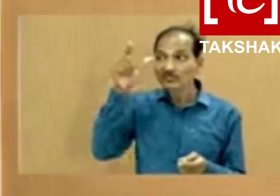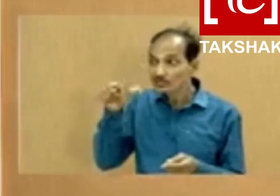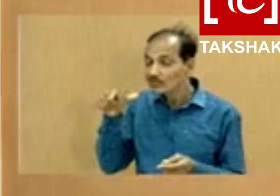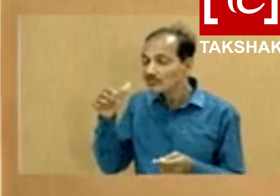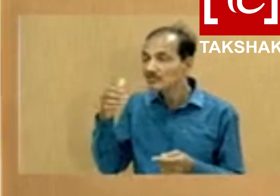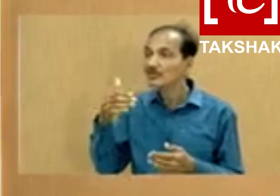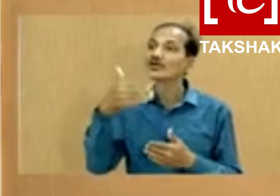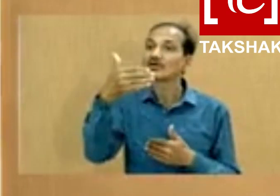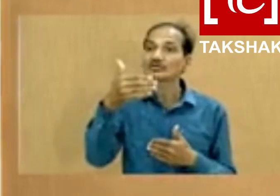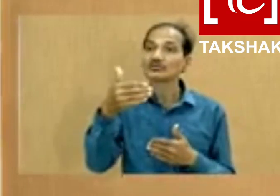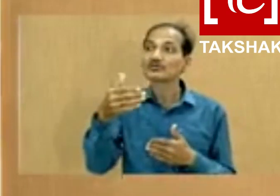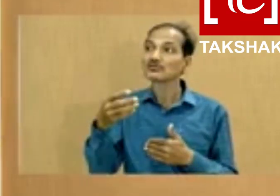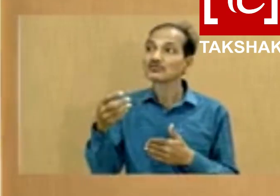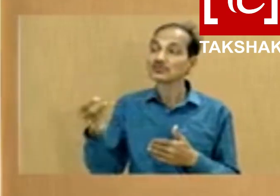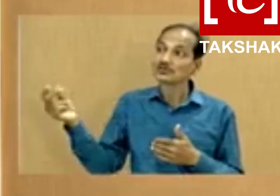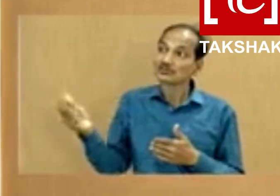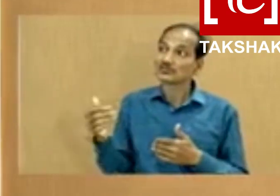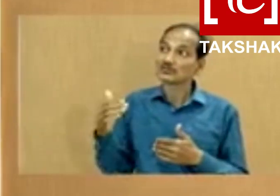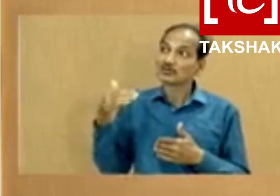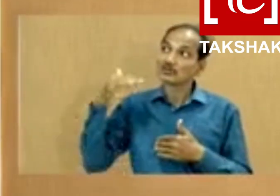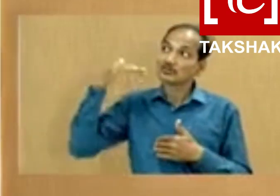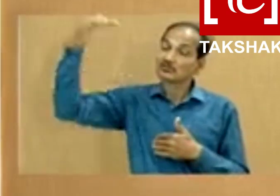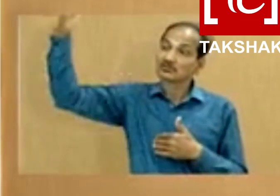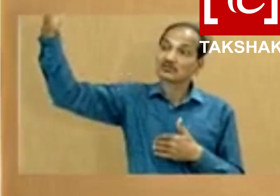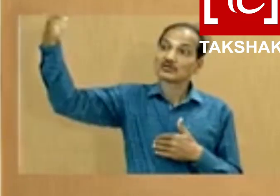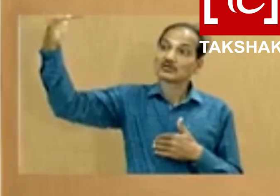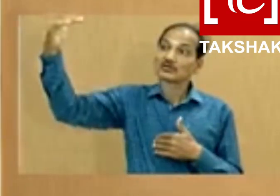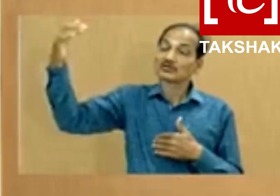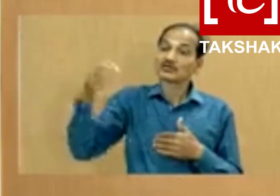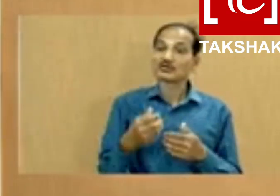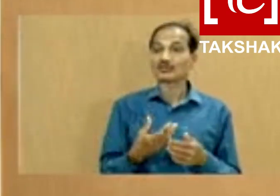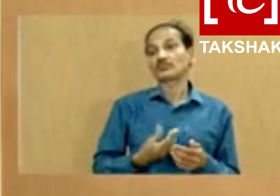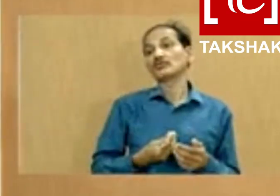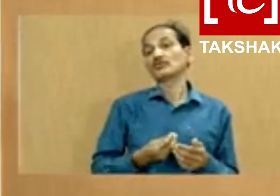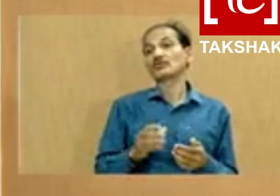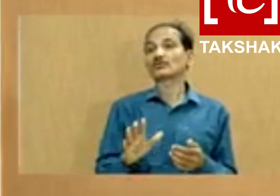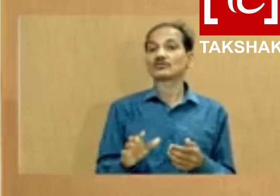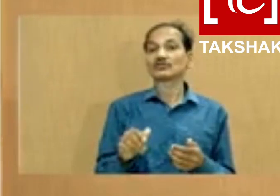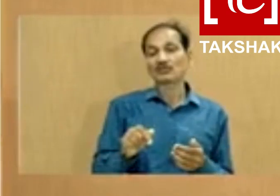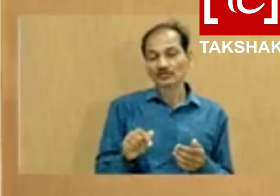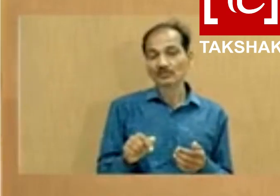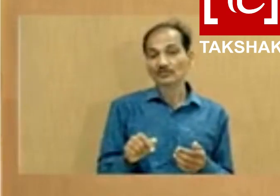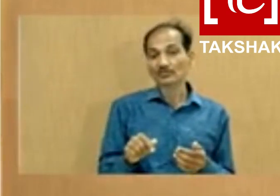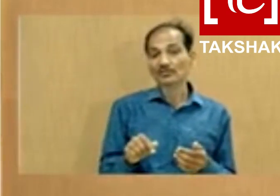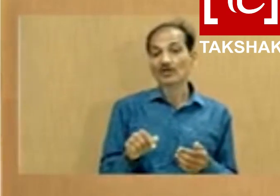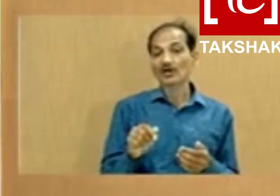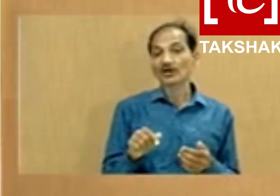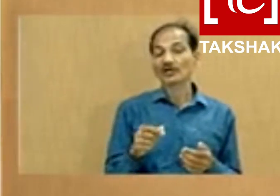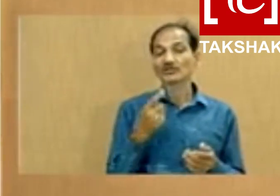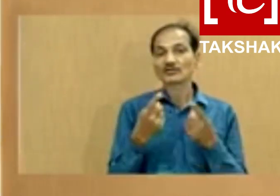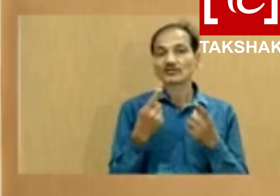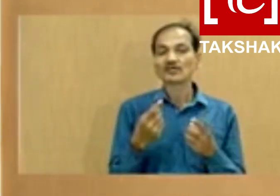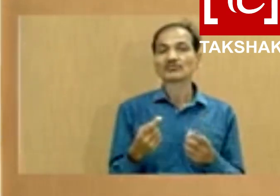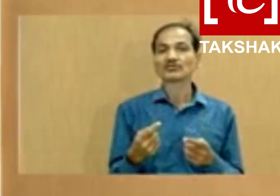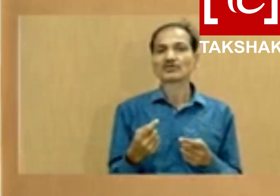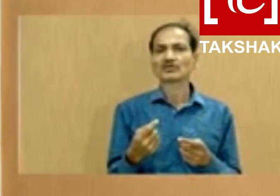ଯାଇ ସୁପର ସ୍ପ୍ରେଡର ହେବାର ଭୟ ରହିଛି। କିନ୍ତୁ ଆଜି କଥା ହେବା ଲାଞ୍ଛନା